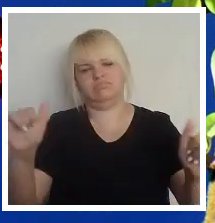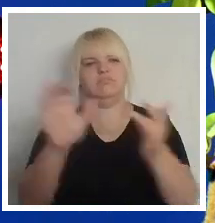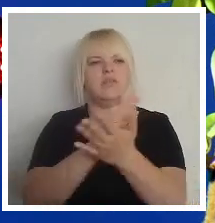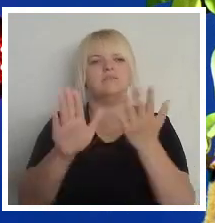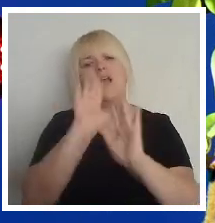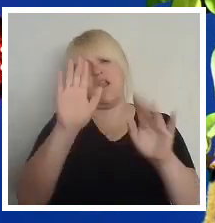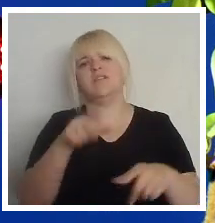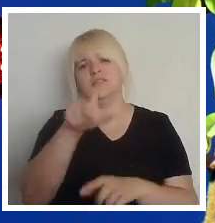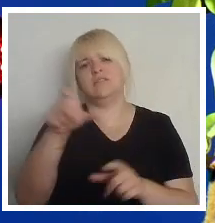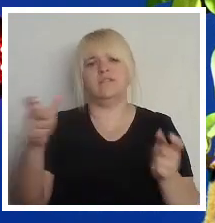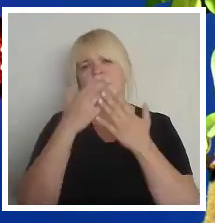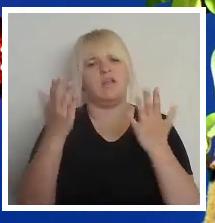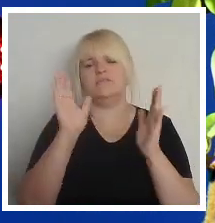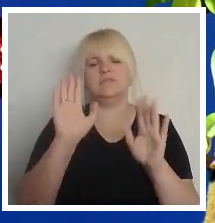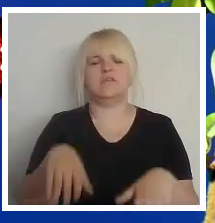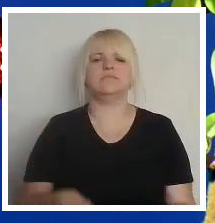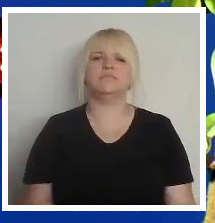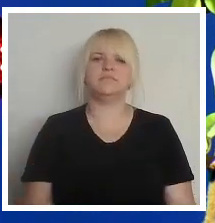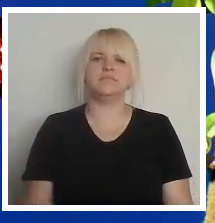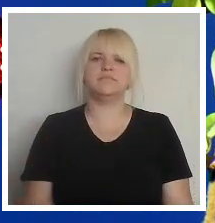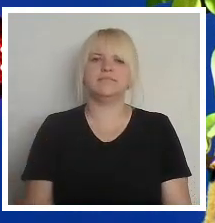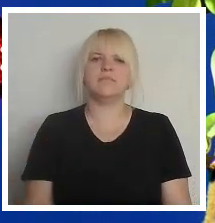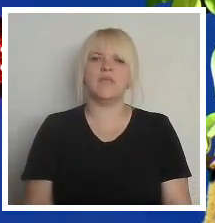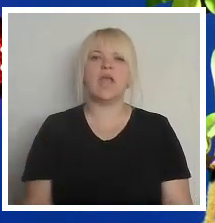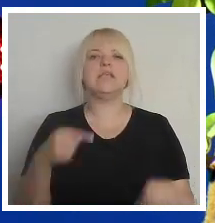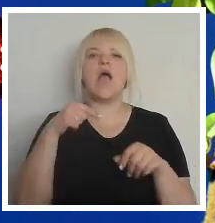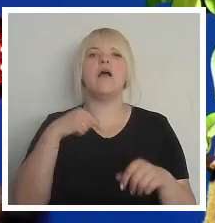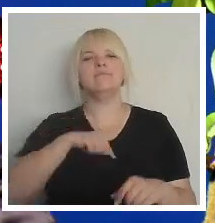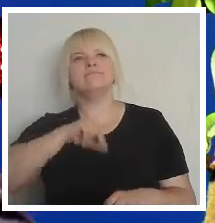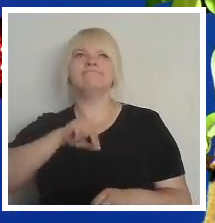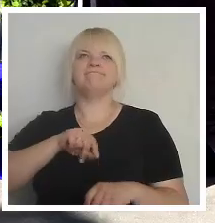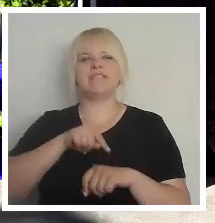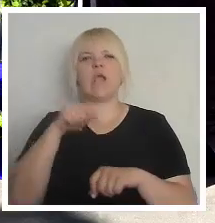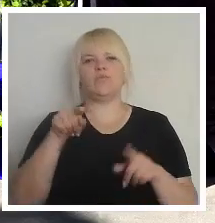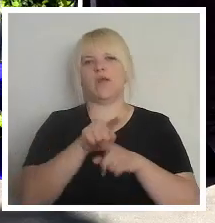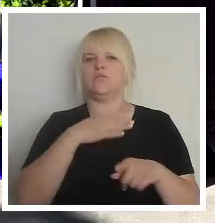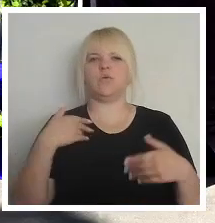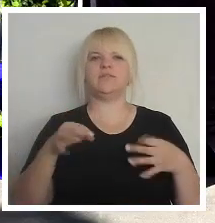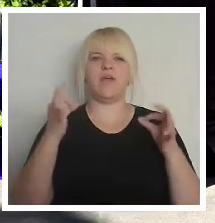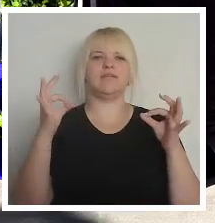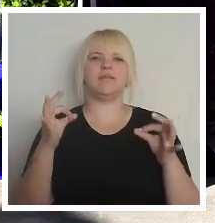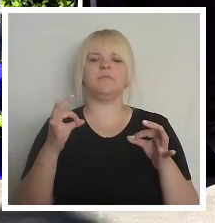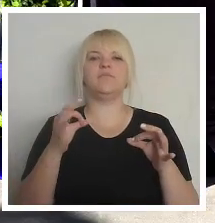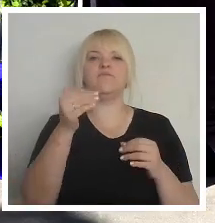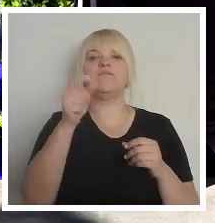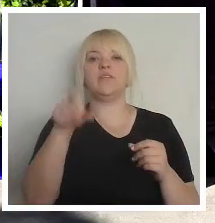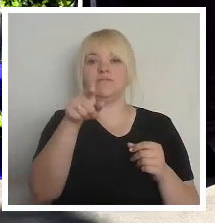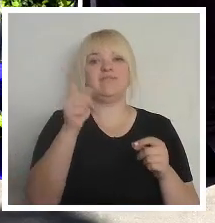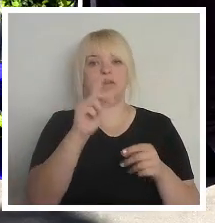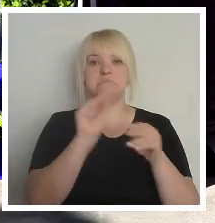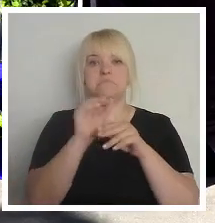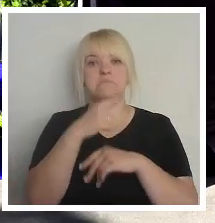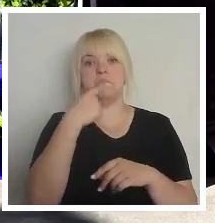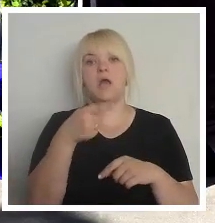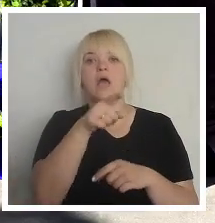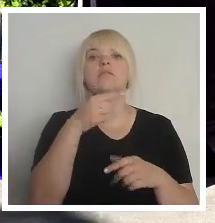lasa, un jā, tā, iekšējā sajūta, tas ir svarīgi. Filip, vai tev ir ko piebilst par to, cik daudz